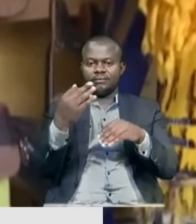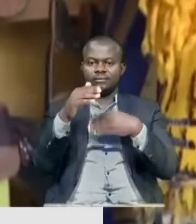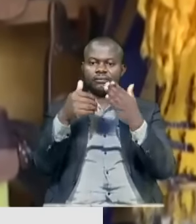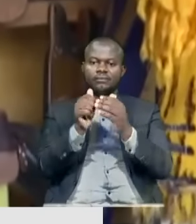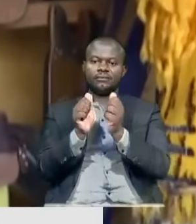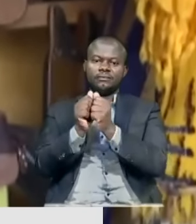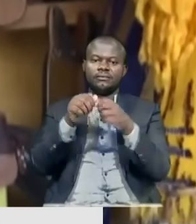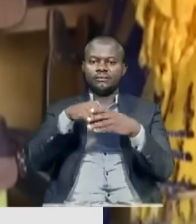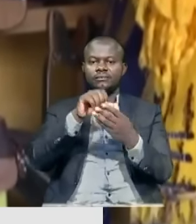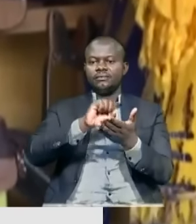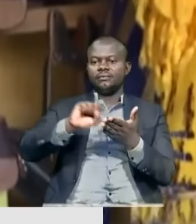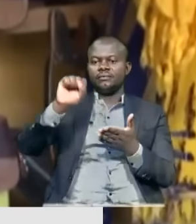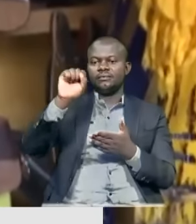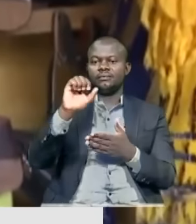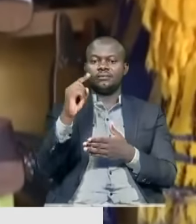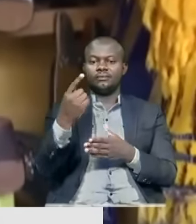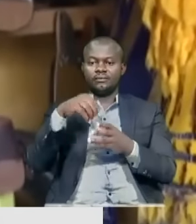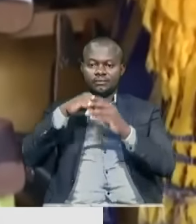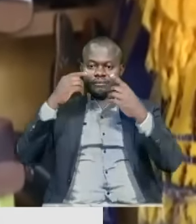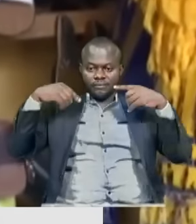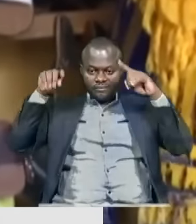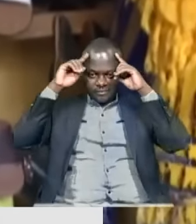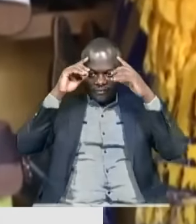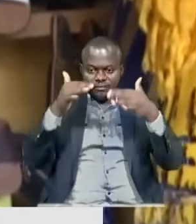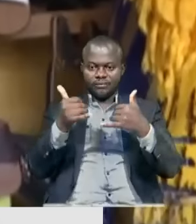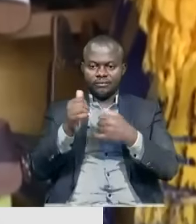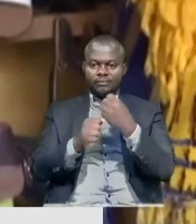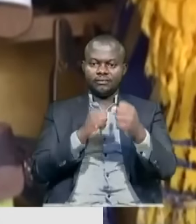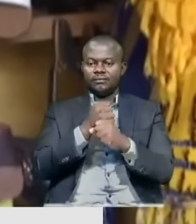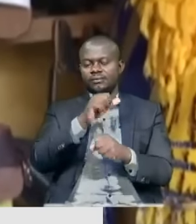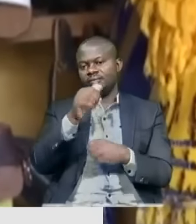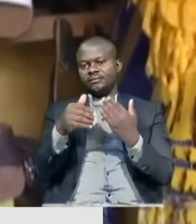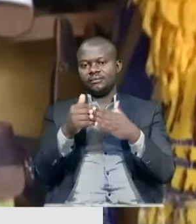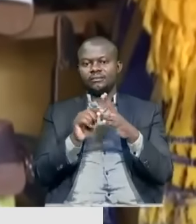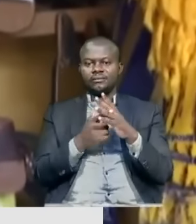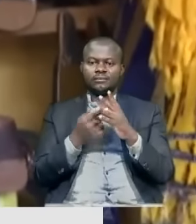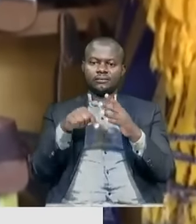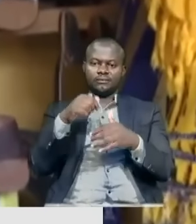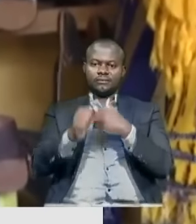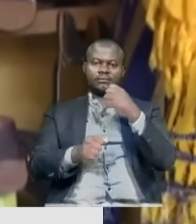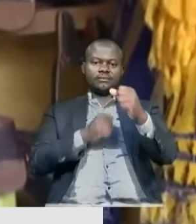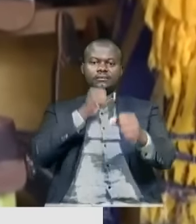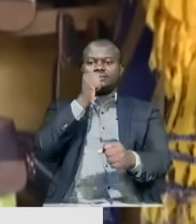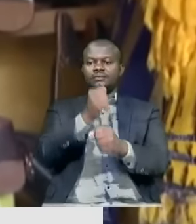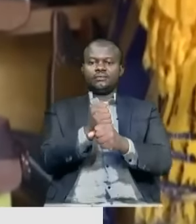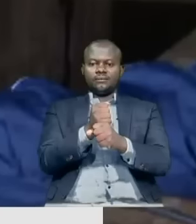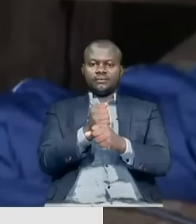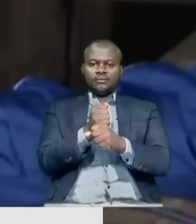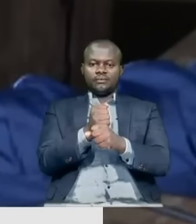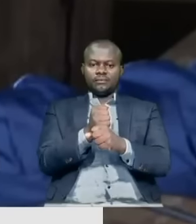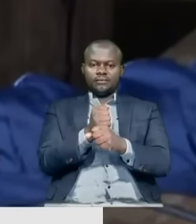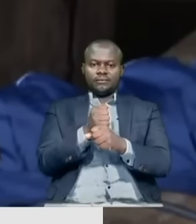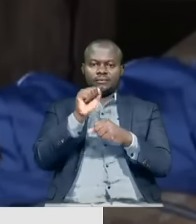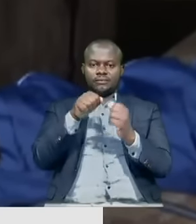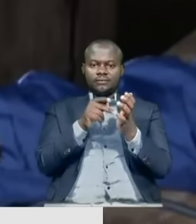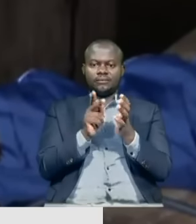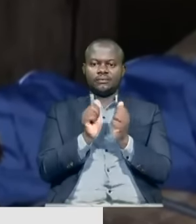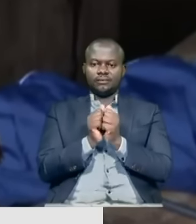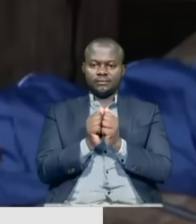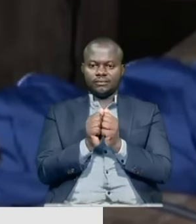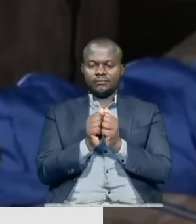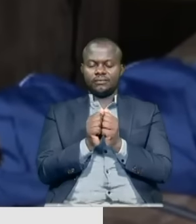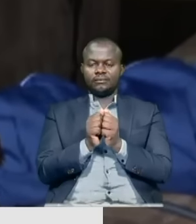muri secondaire umwe ari muri kaminuza ararangiza uno mwaka undi nawe yayitangiye uno mwaka bose mbasha kubishyurira nafashemo